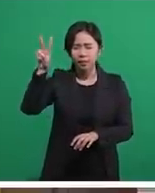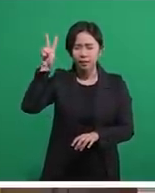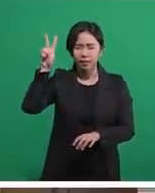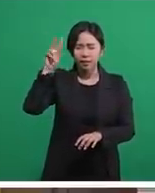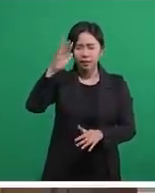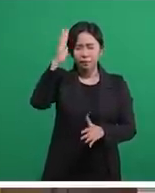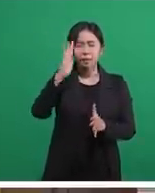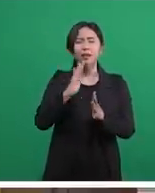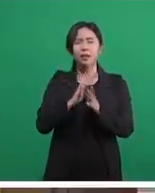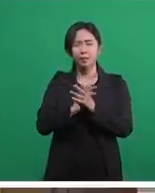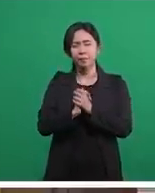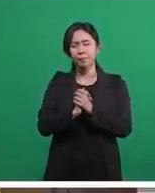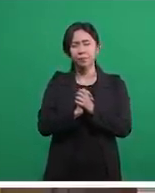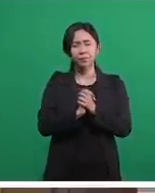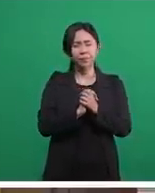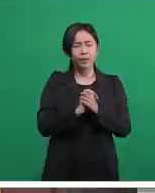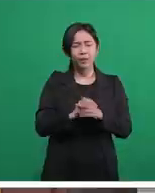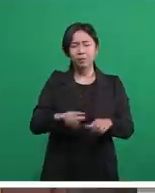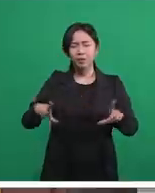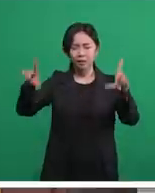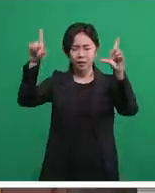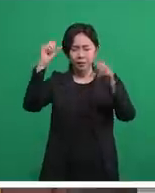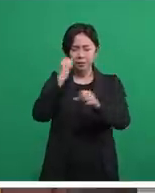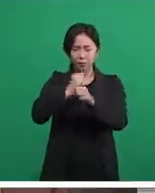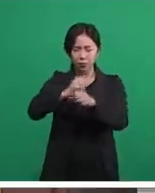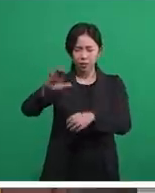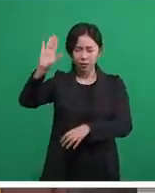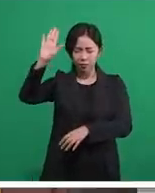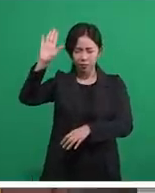dan meyakini betapa besar perbuatan